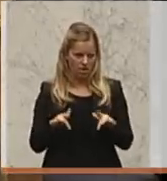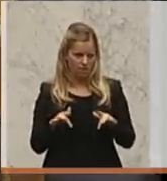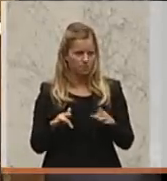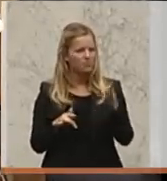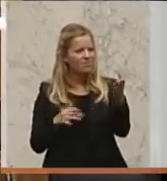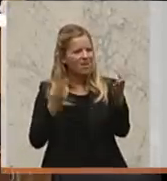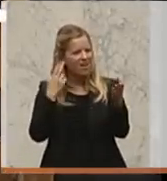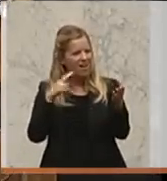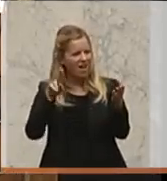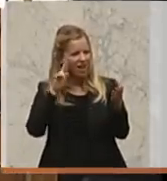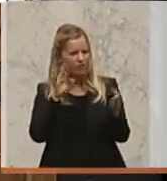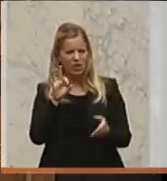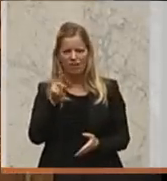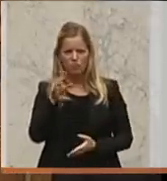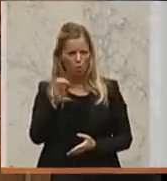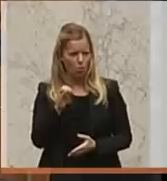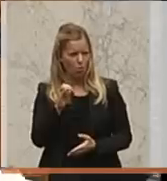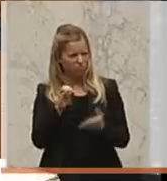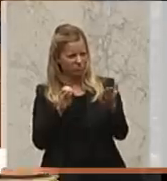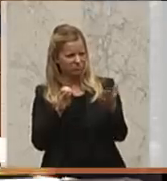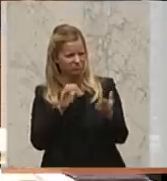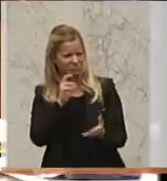FPÖ. Ich habe da ein Inserat aus dem Jahr